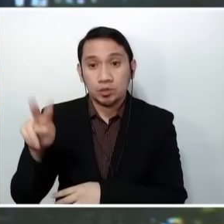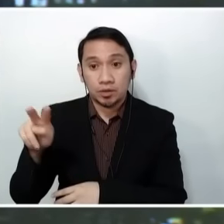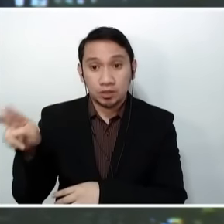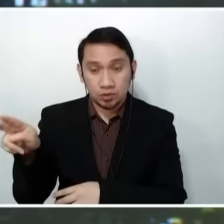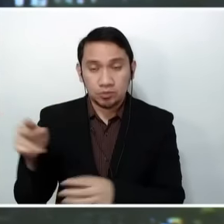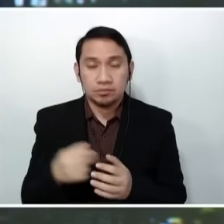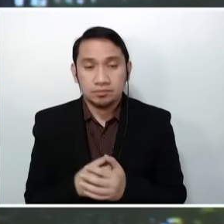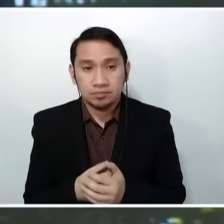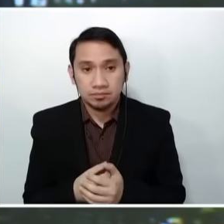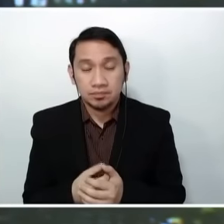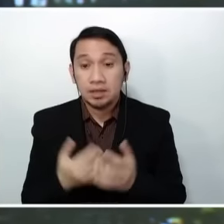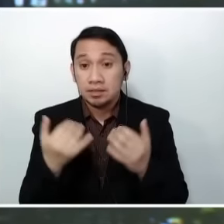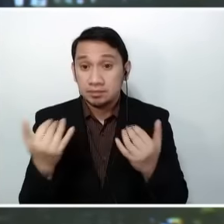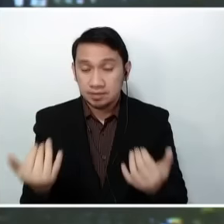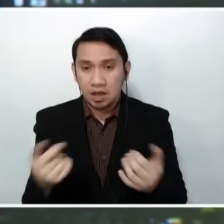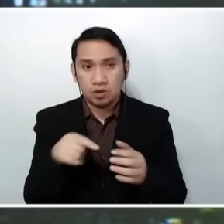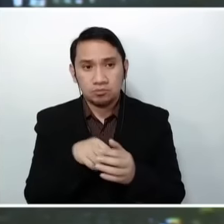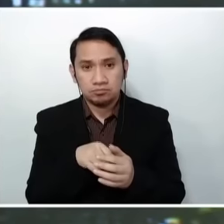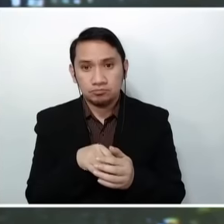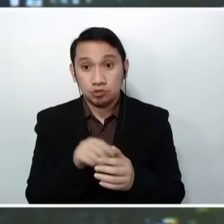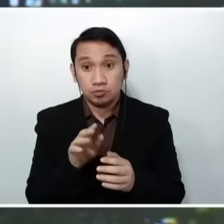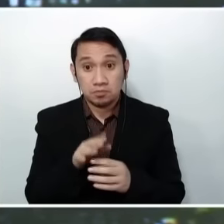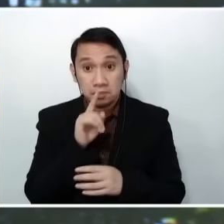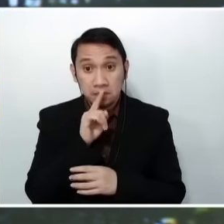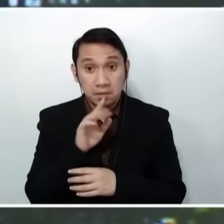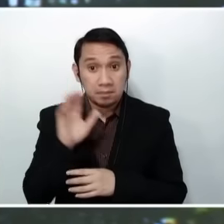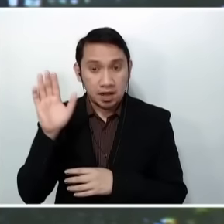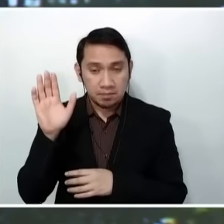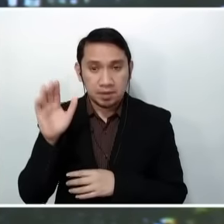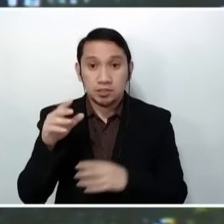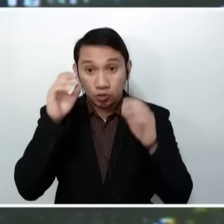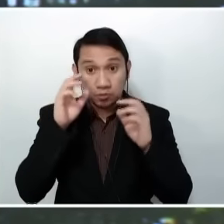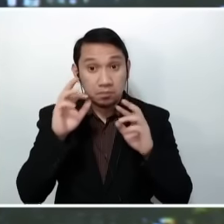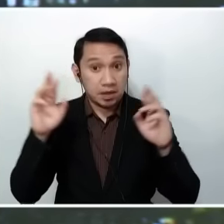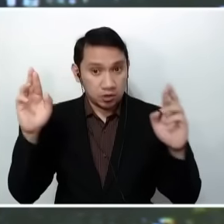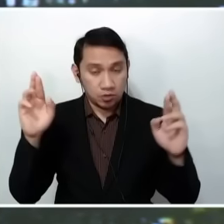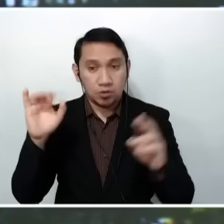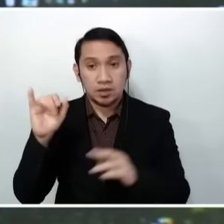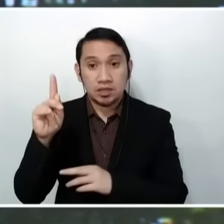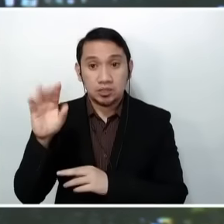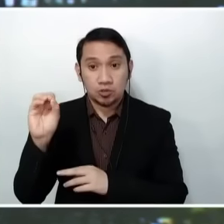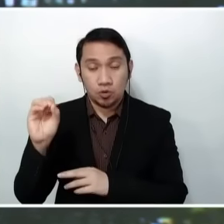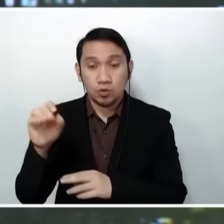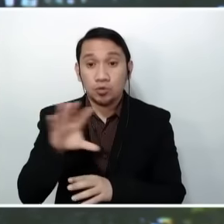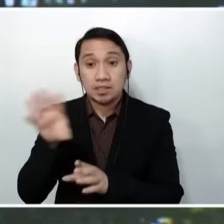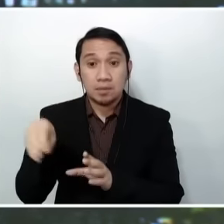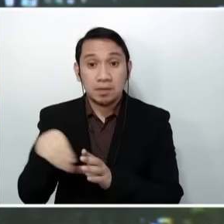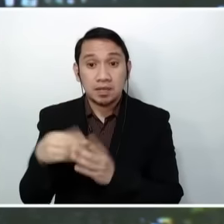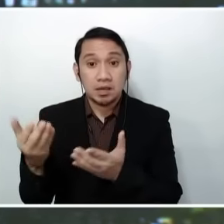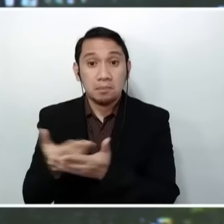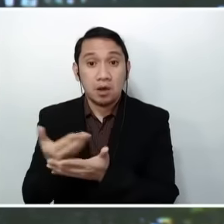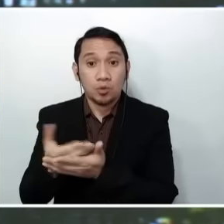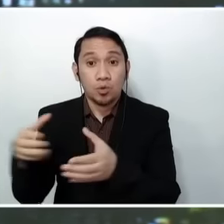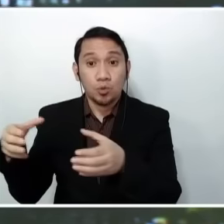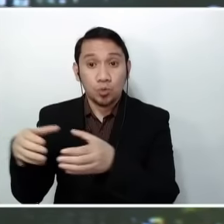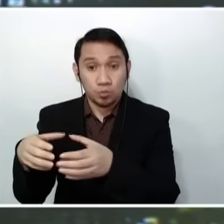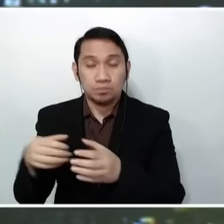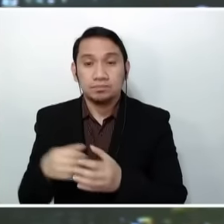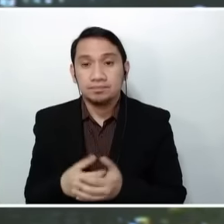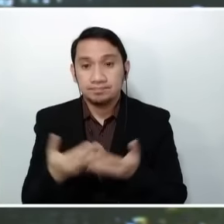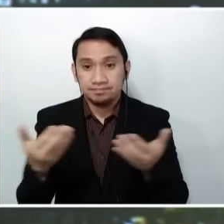bakunahan, naurong ang panunumpa ni Manila Mayor Isko Moreno sa bago niyang partido. Nagpapatrol, Sherry